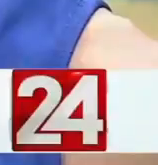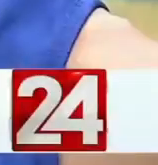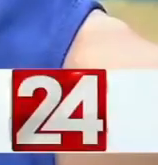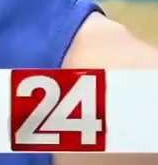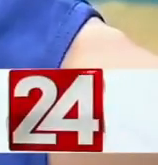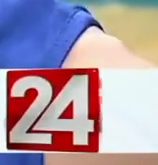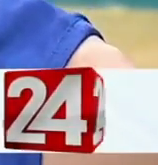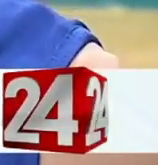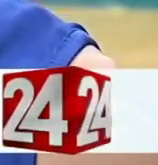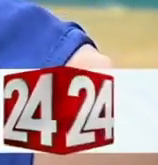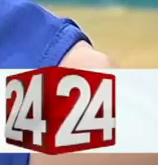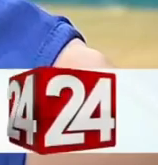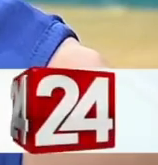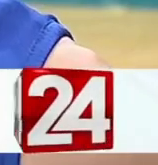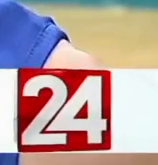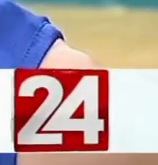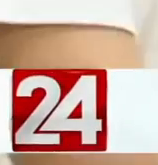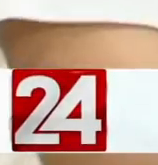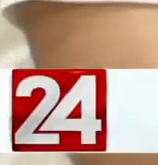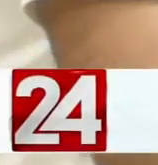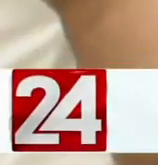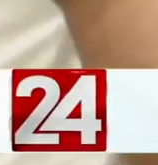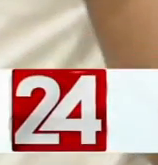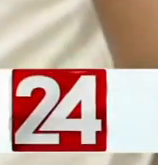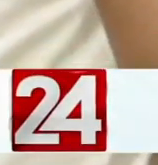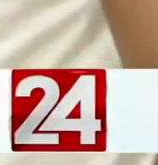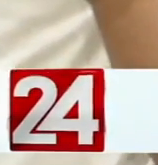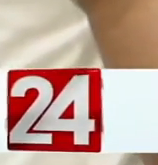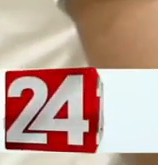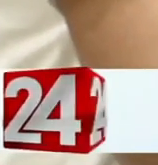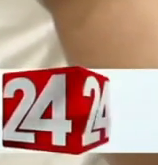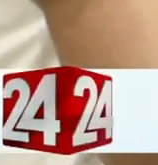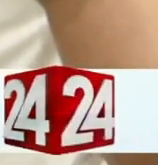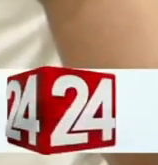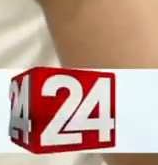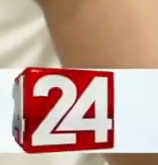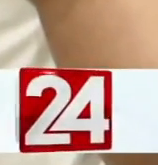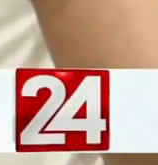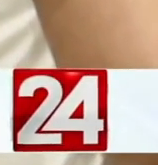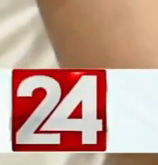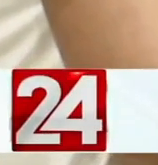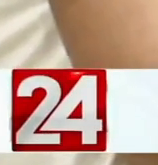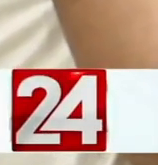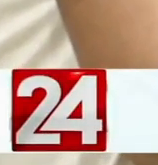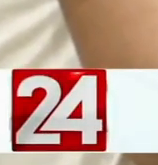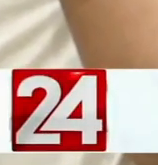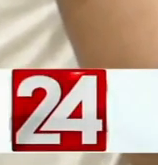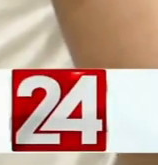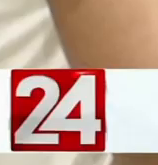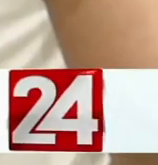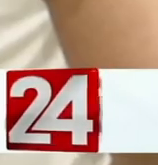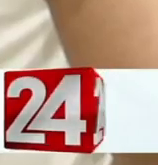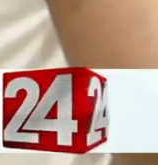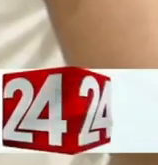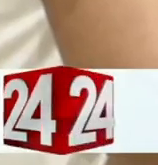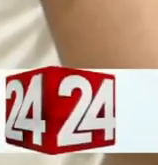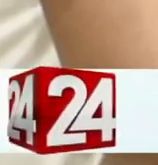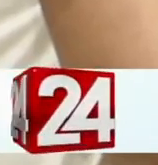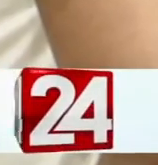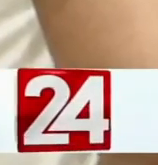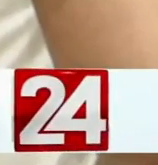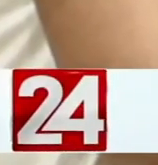Tutukan! Veteranong basketbolistang si L.A. Tenorio may iniindang matinding